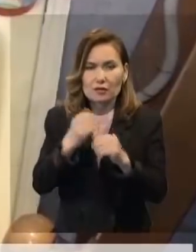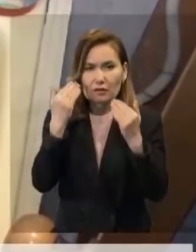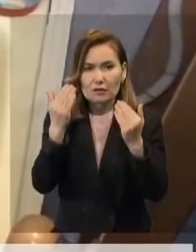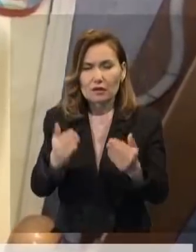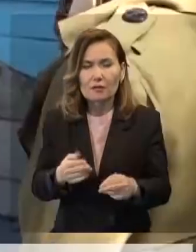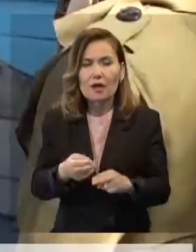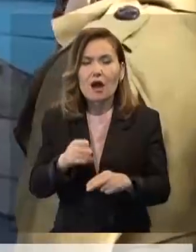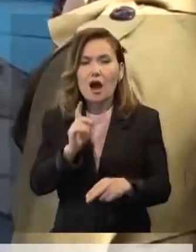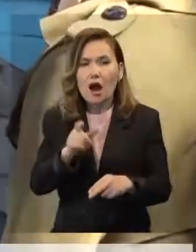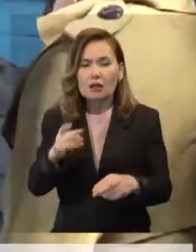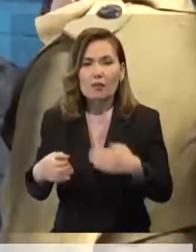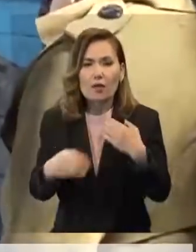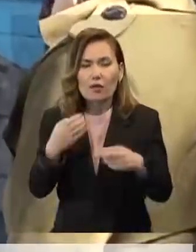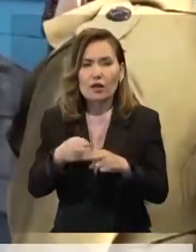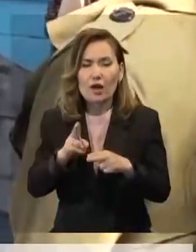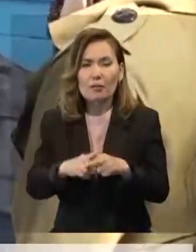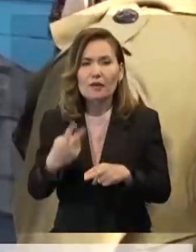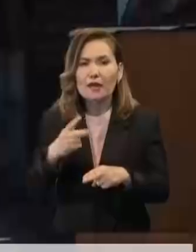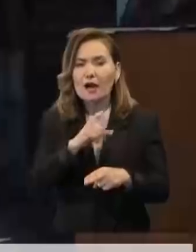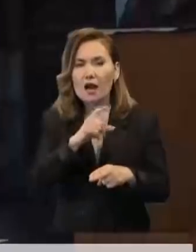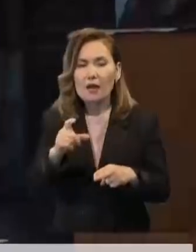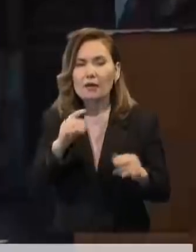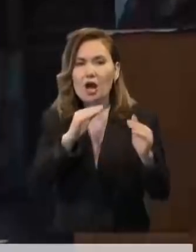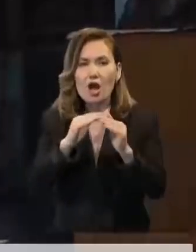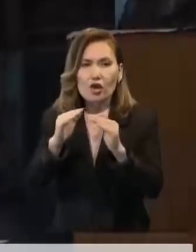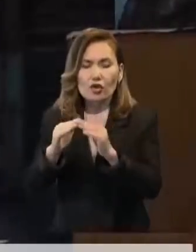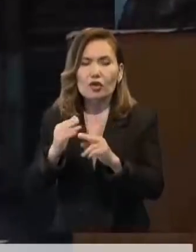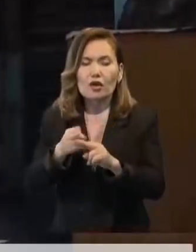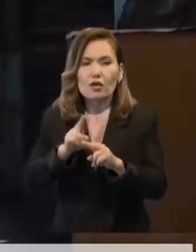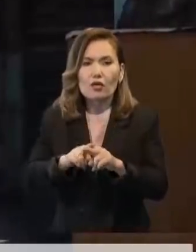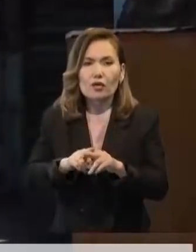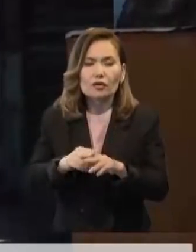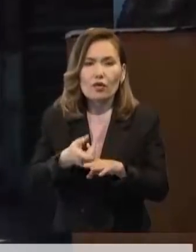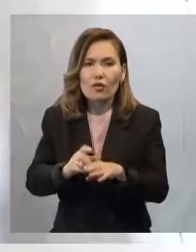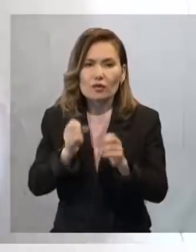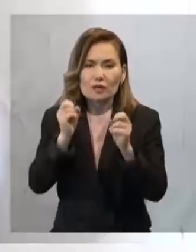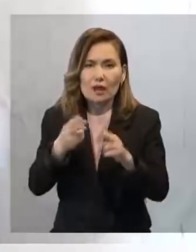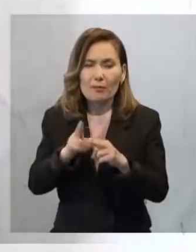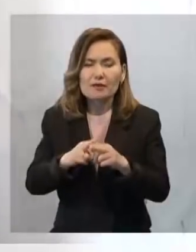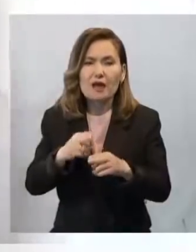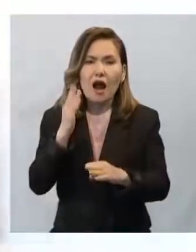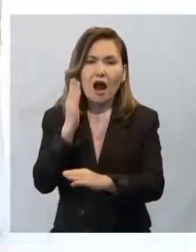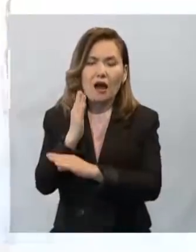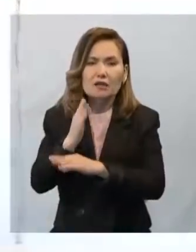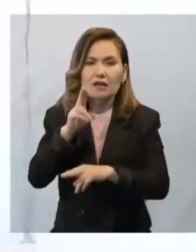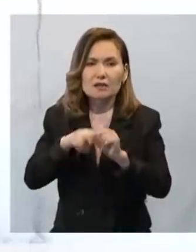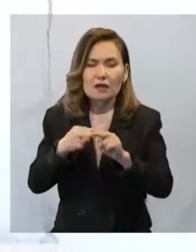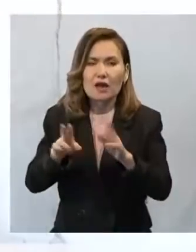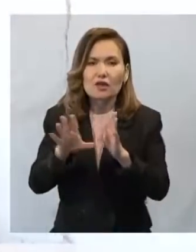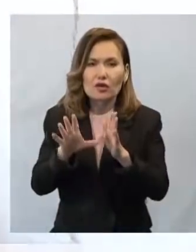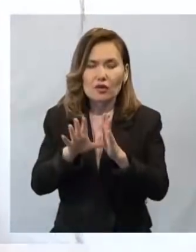Тұрғындардың үрейі орынды. Екі қабатты үйлер ағаштан салынған. Пәтер иелері бір күні өртеніп кетеміз бе деп қорқады. Коммуналдық жерлері